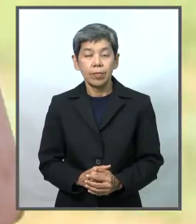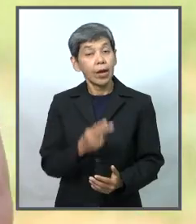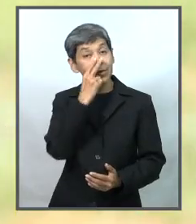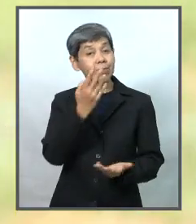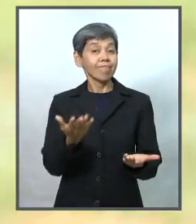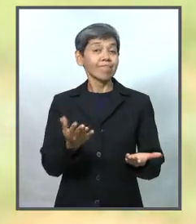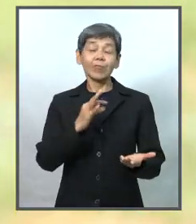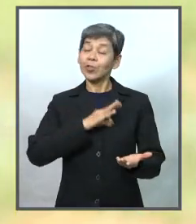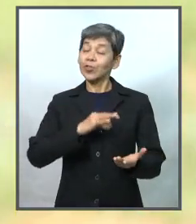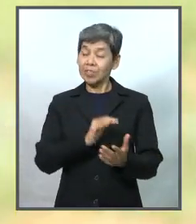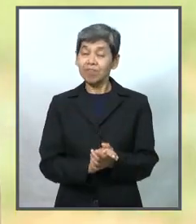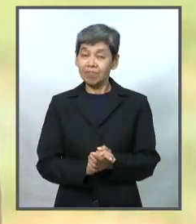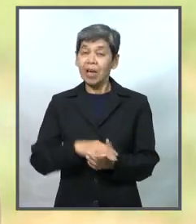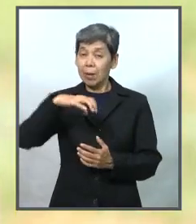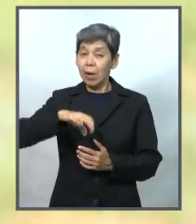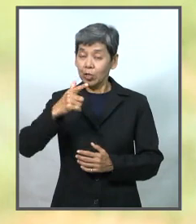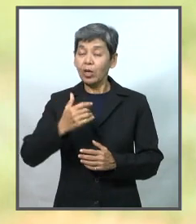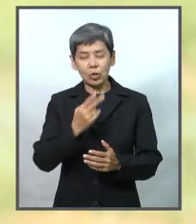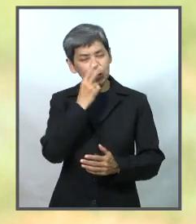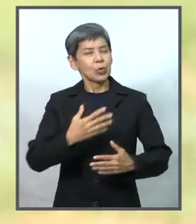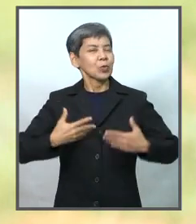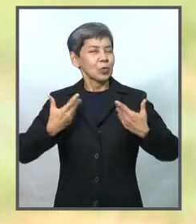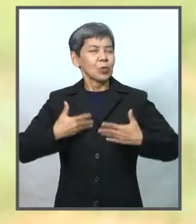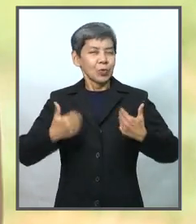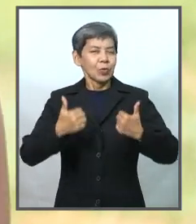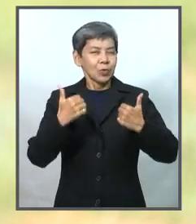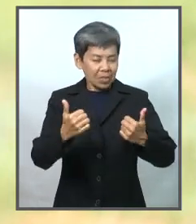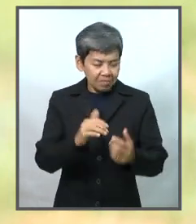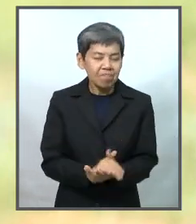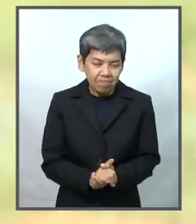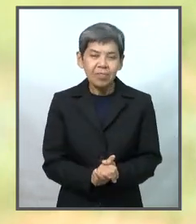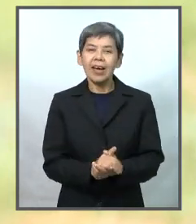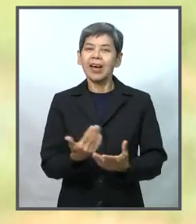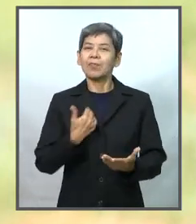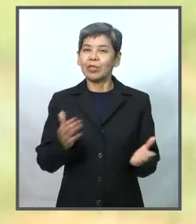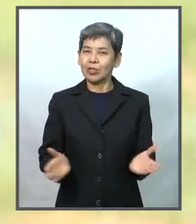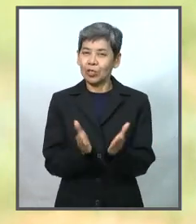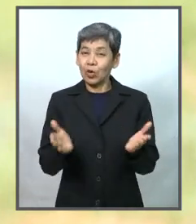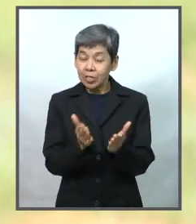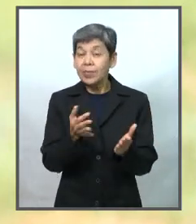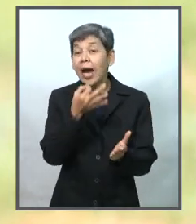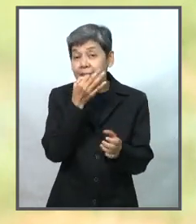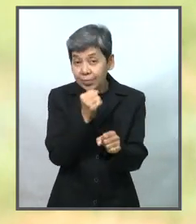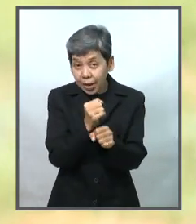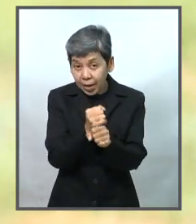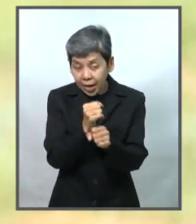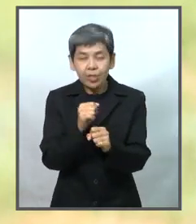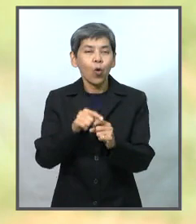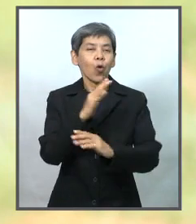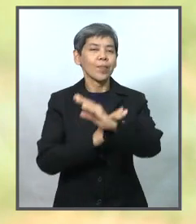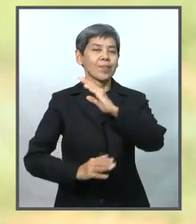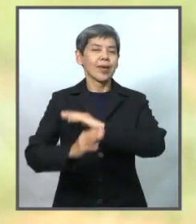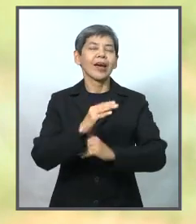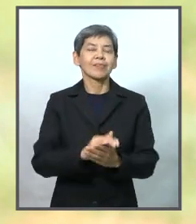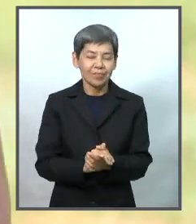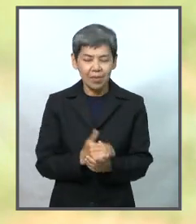ใช่ไหมครับคุณผู้ชมบรรยากาศภายในงานก็ต้องบอกว่าสนุกสนานมากมายเลยครับไม่ว่าจะเป็นการส่งเสริมในเรื่องของอาชีพสำหรับคนพิการนะครับ